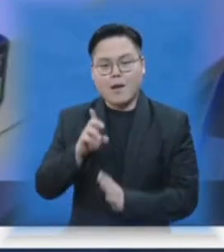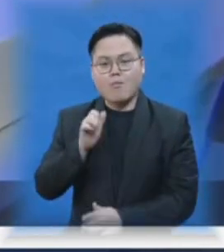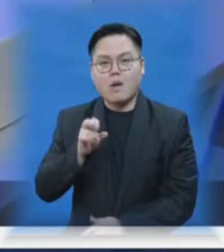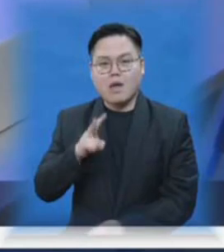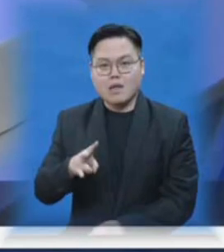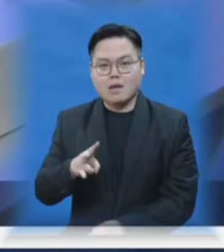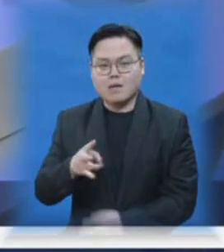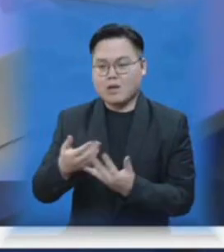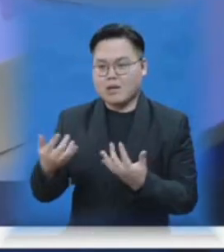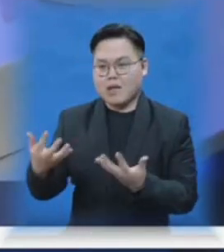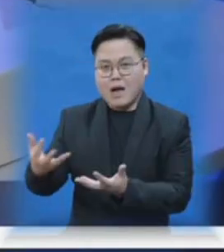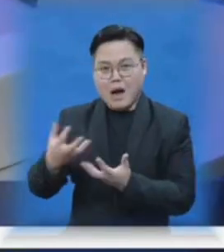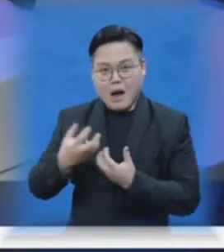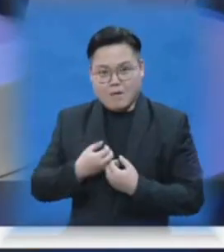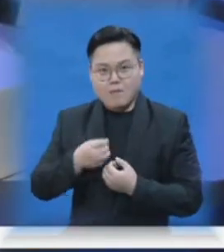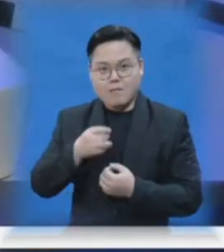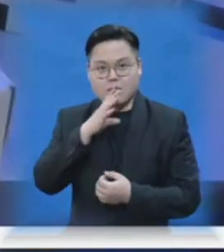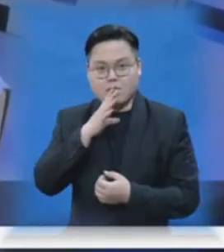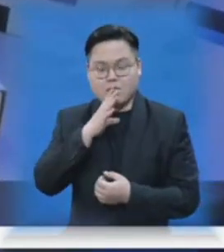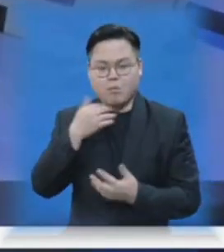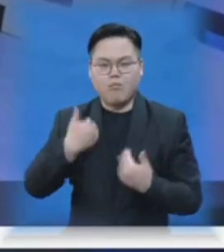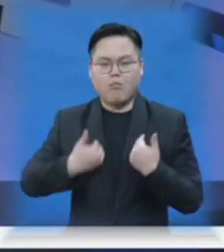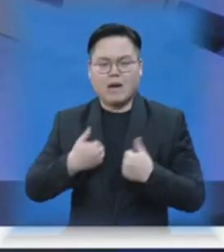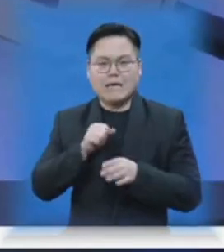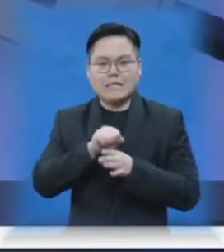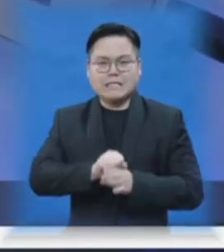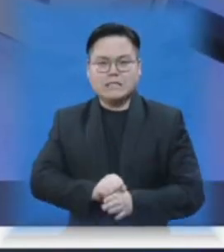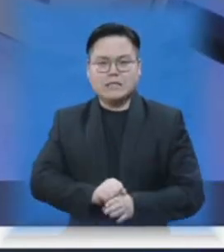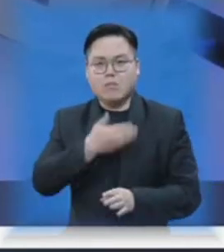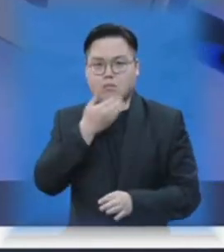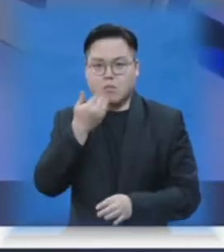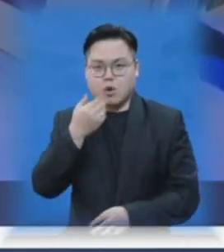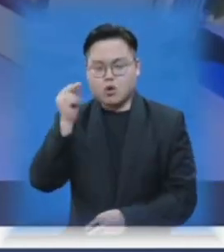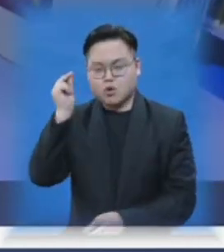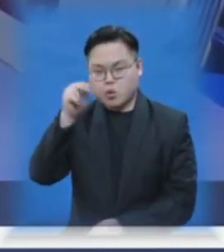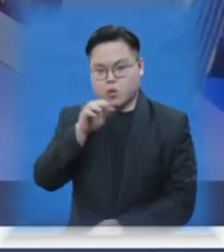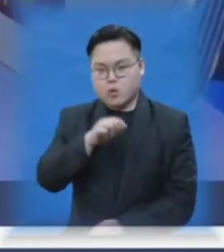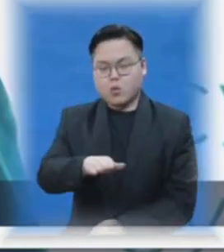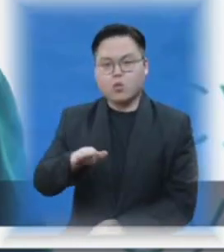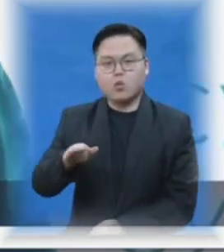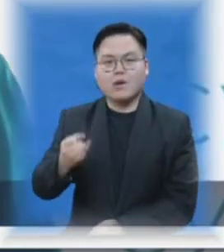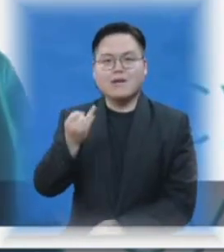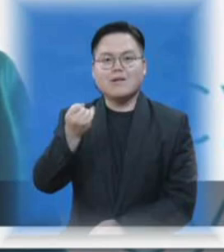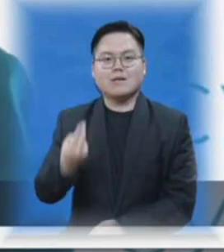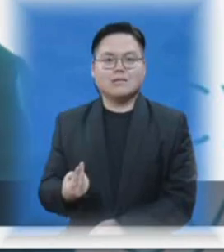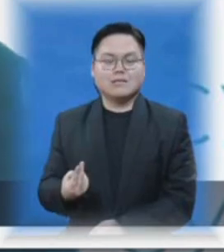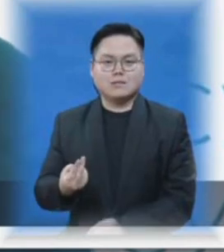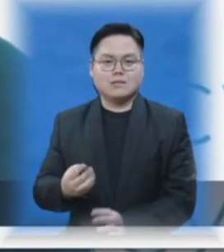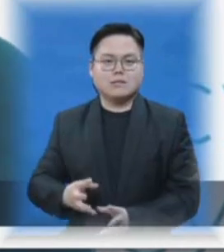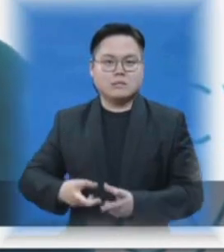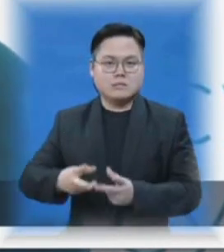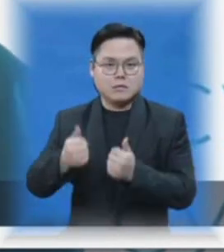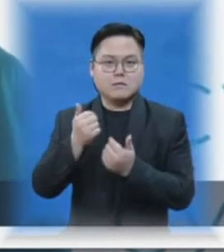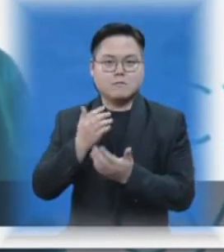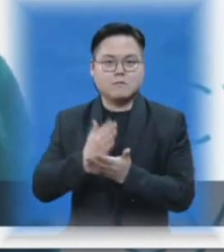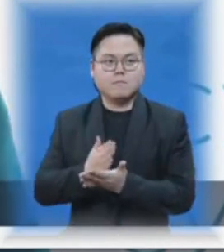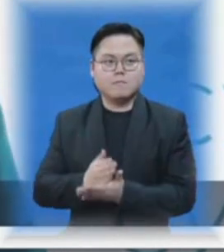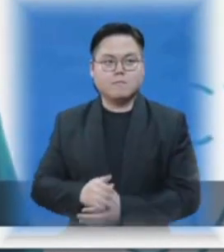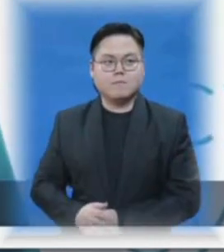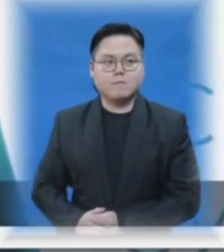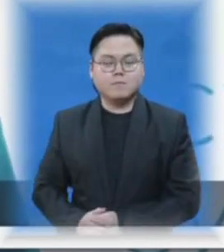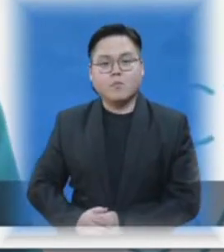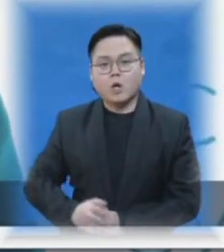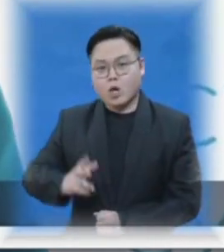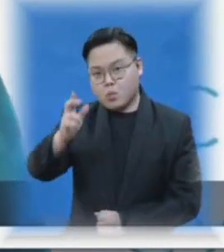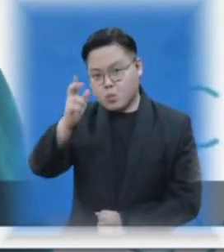авснаар багш нарын ажлын ачаалал буурч сурагчдын эрс сайжирсан байна. Юухээр одоо бид нар энэ боловсролынхаа хөтөлбөрийн шинж хийх гэж